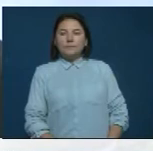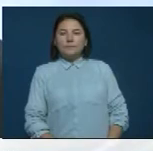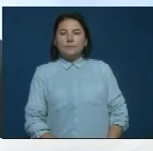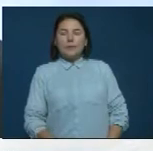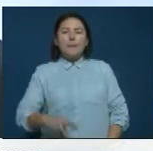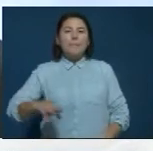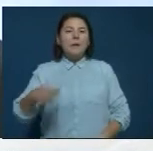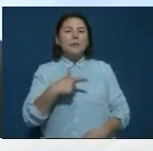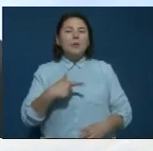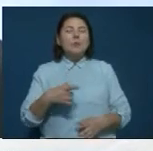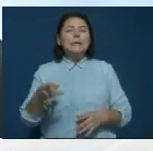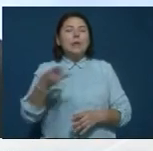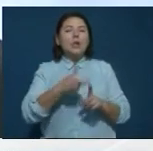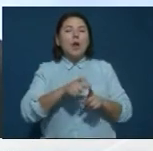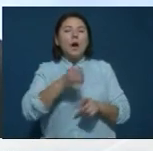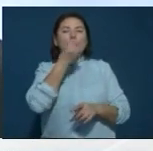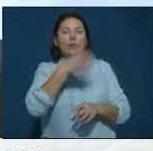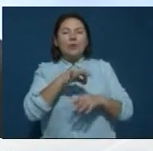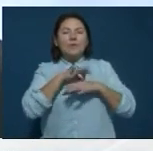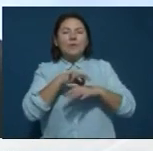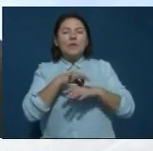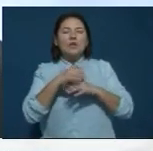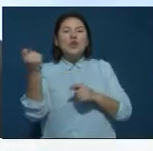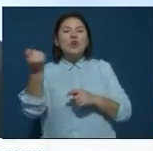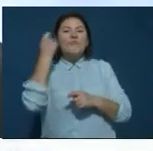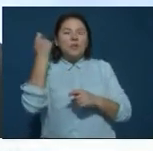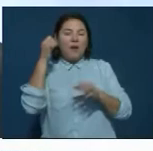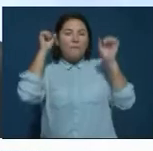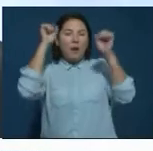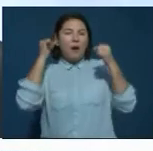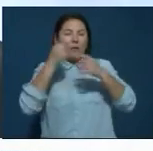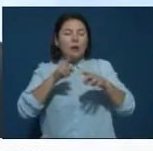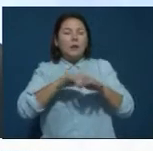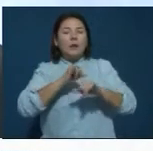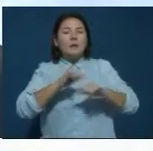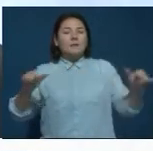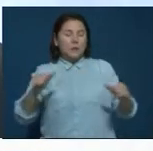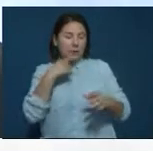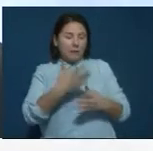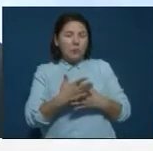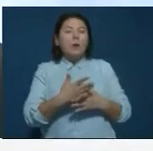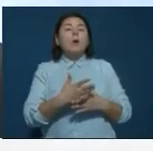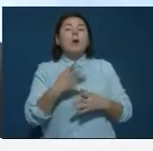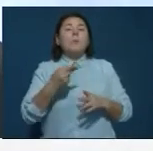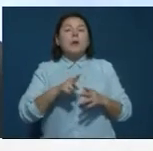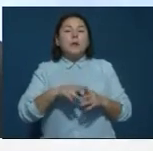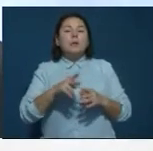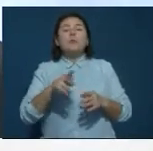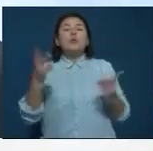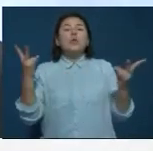мангистауский район это хорошее место для ведения животноводства преимущественное развитие заключается именно в этом направлении поэтому